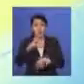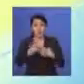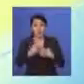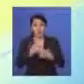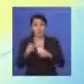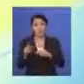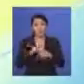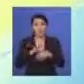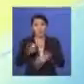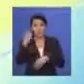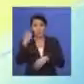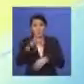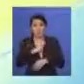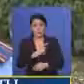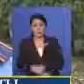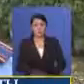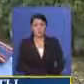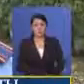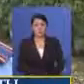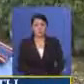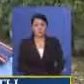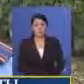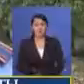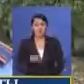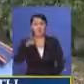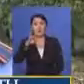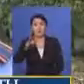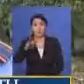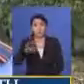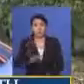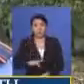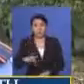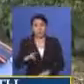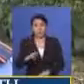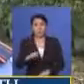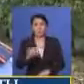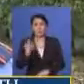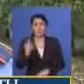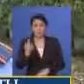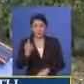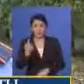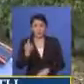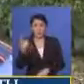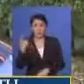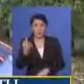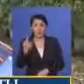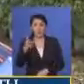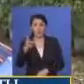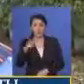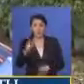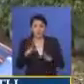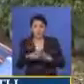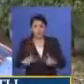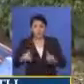профилактикалық іс-шарасын жүргізу барысында анықтады. Уәлиханов ауданы аумағында бір шаруашылықта оңтүстік Қазақстан облысының